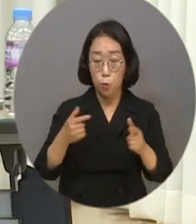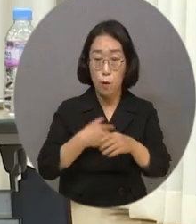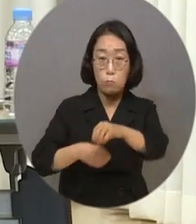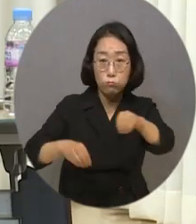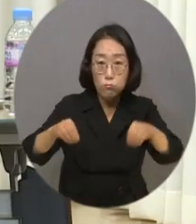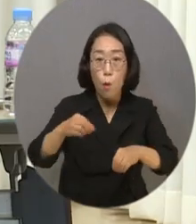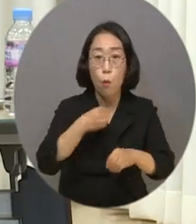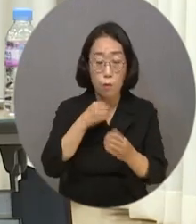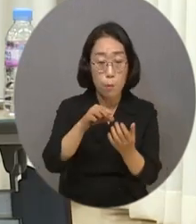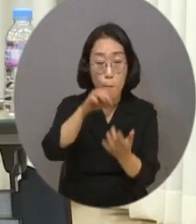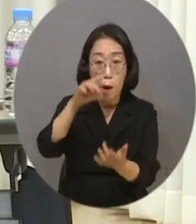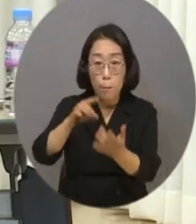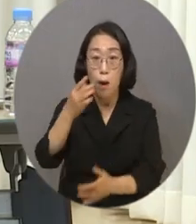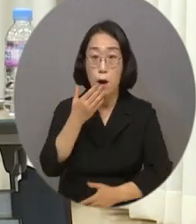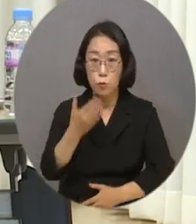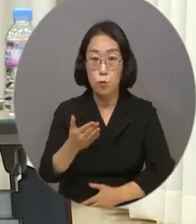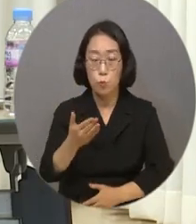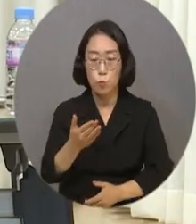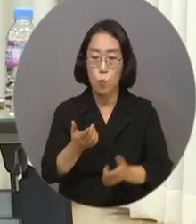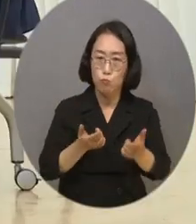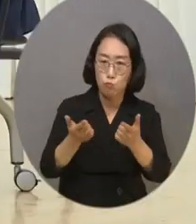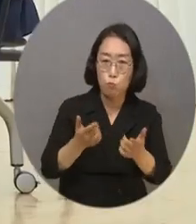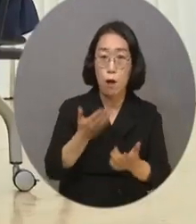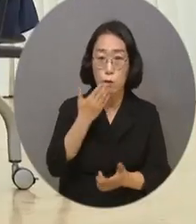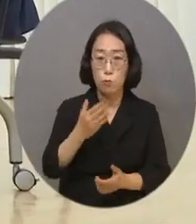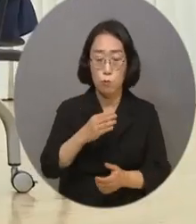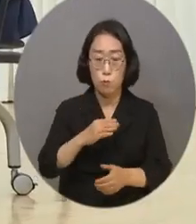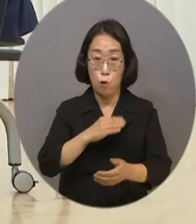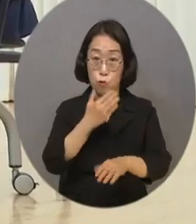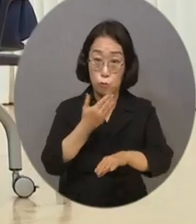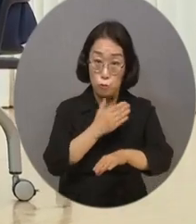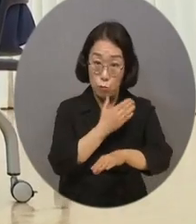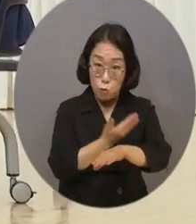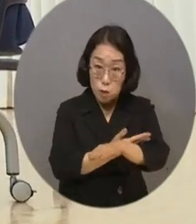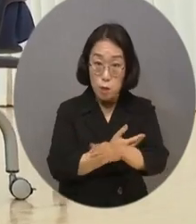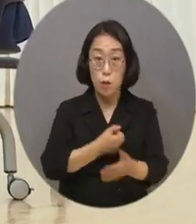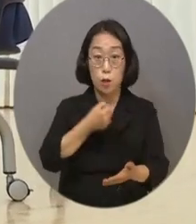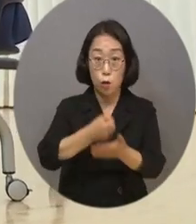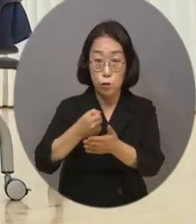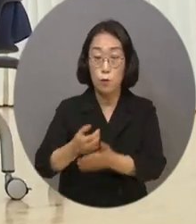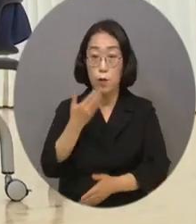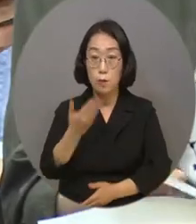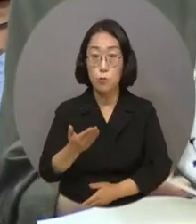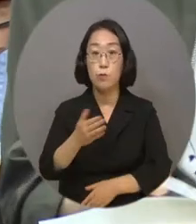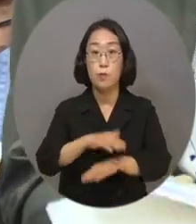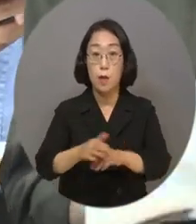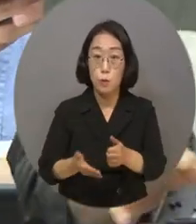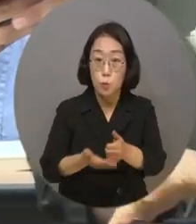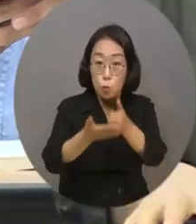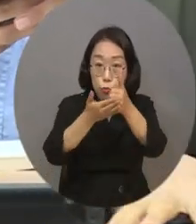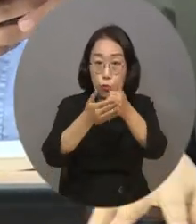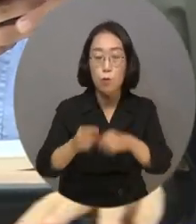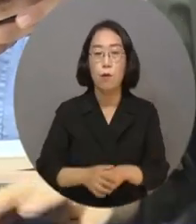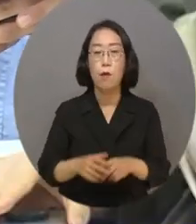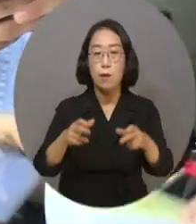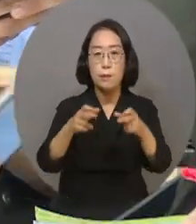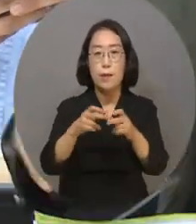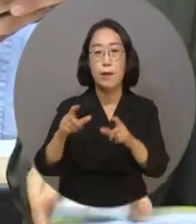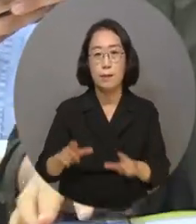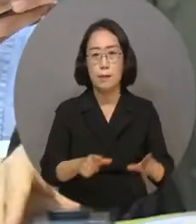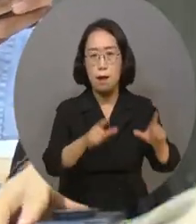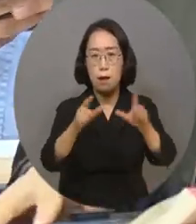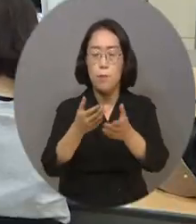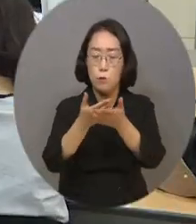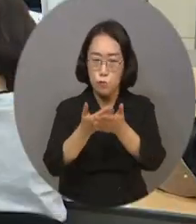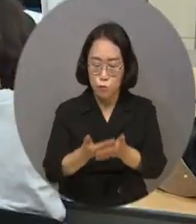복지 서비스를 선택하고 통제하는 자기결정권을 가질 수 있다는 점에서 개인 예산제가 장애인의 삶의 중요한